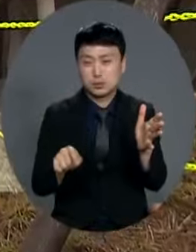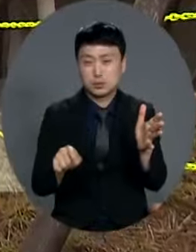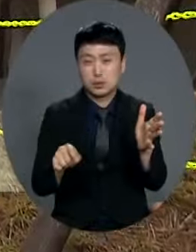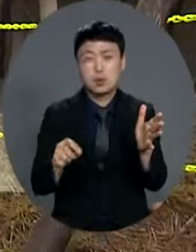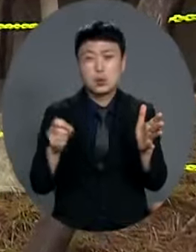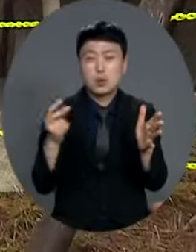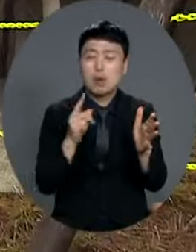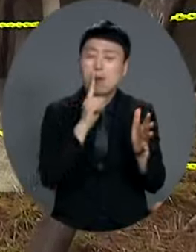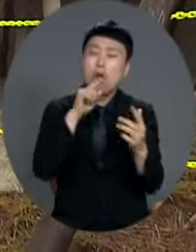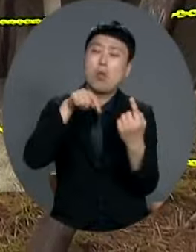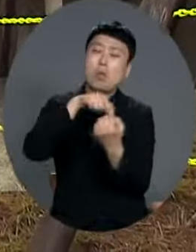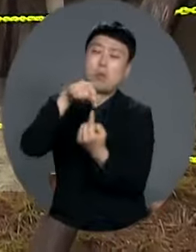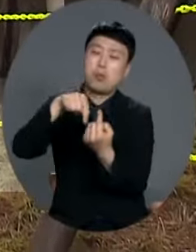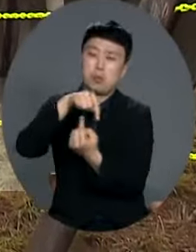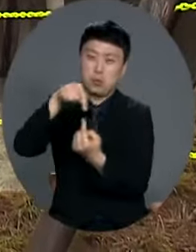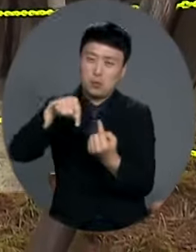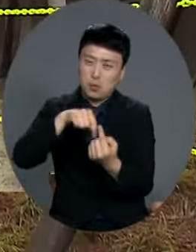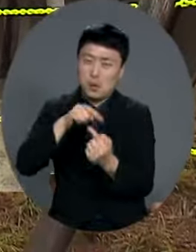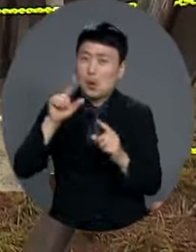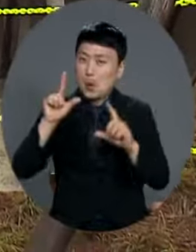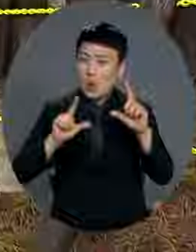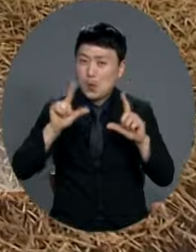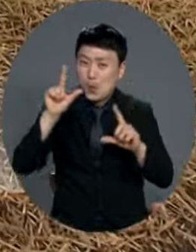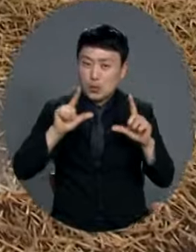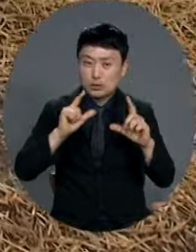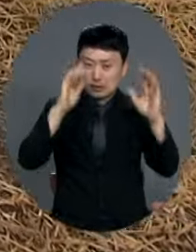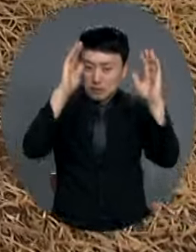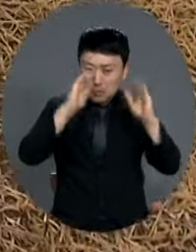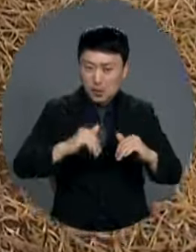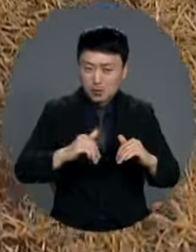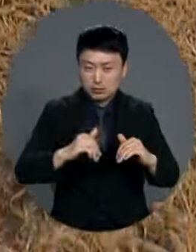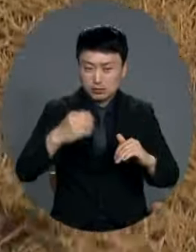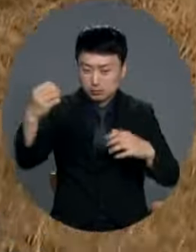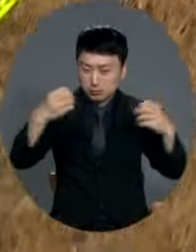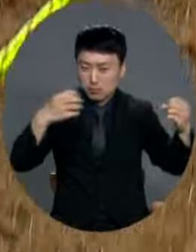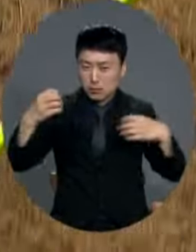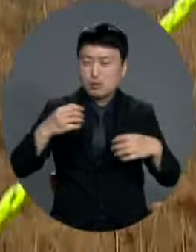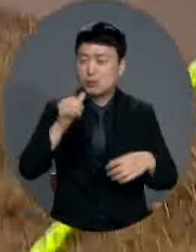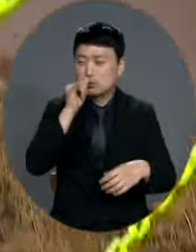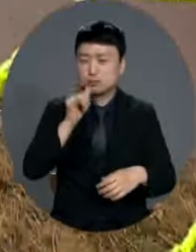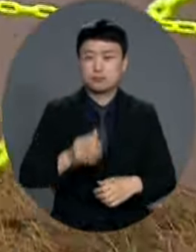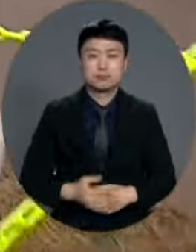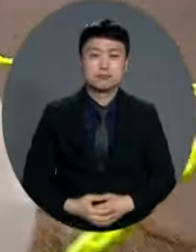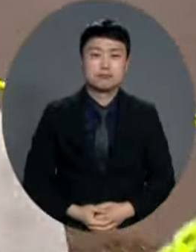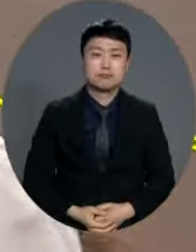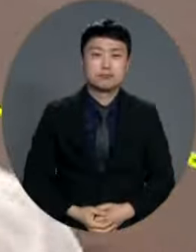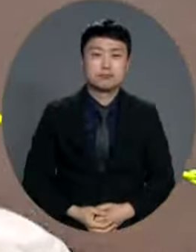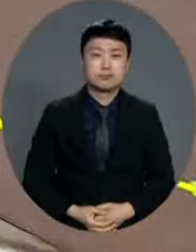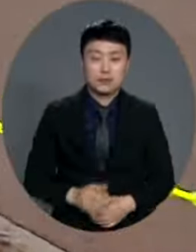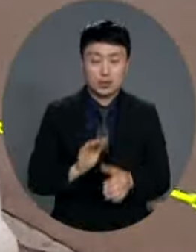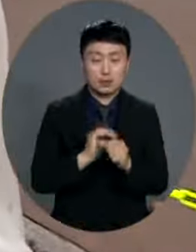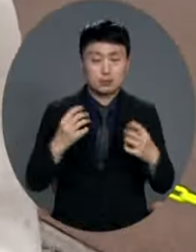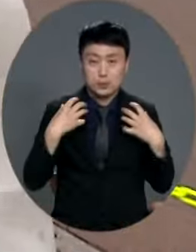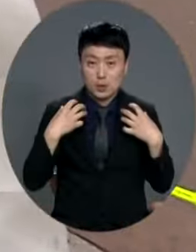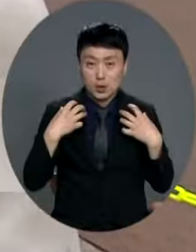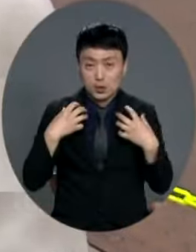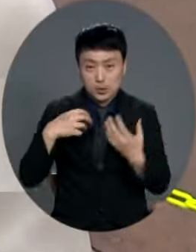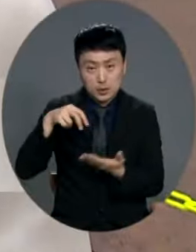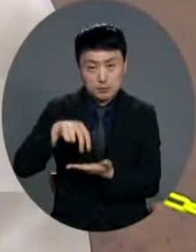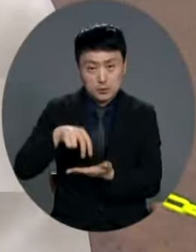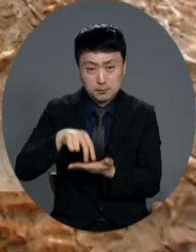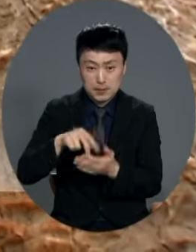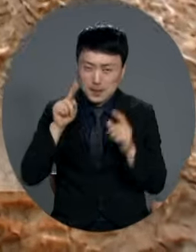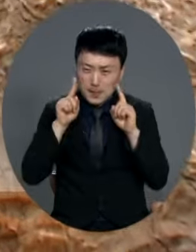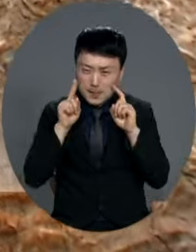임기응변식 대응으로 일관하면서 철거해야 한다는 주장도 제기됐습니다 경상북도가 나서 의혹을